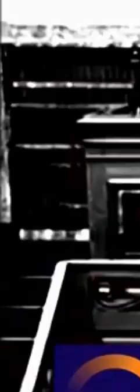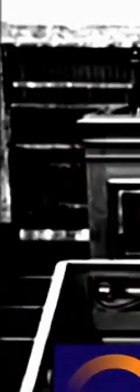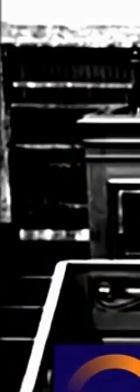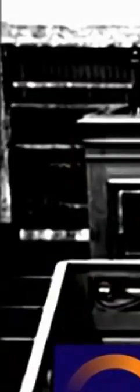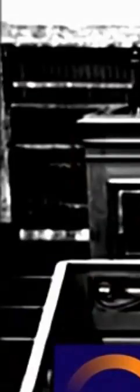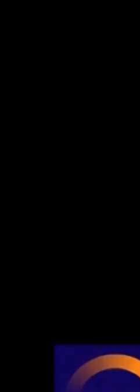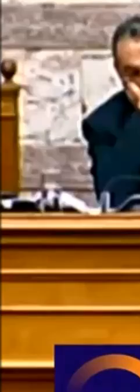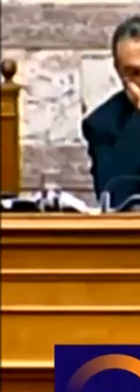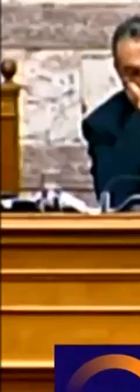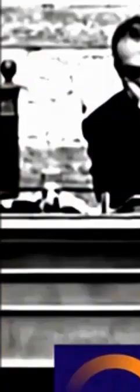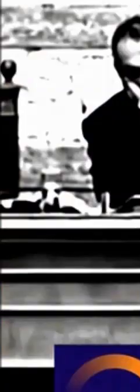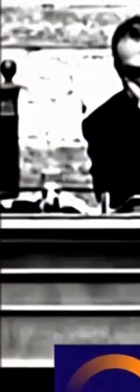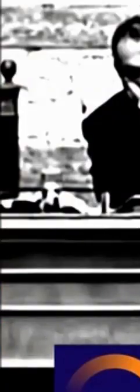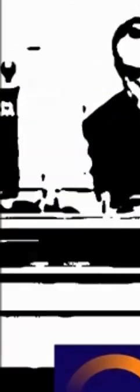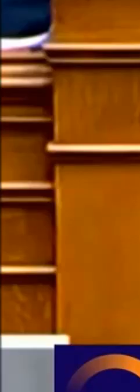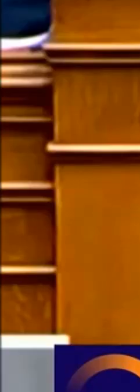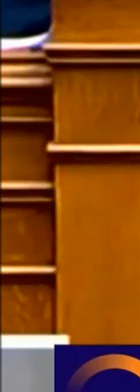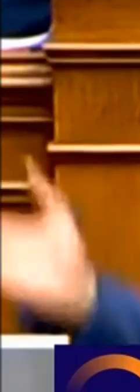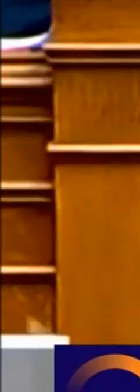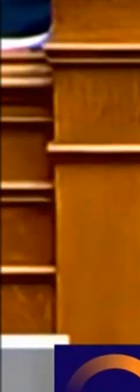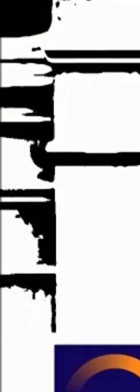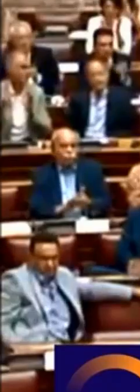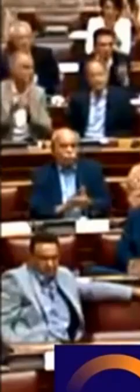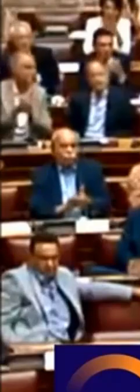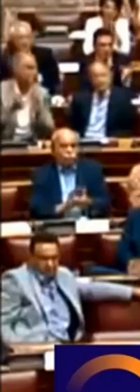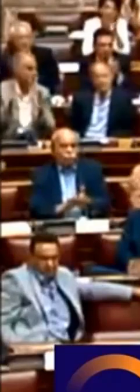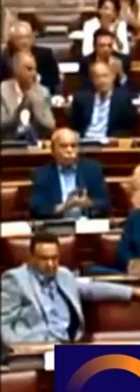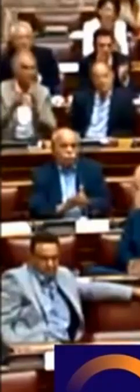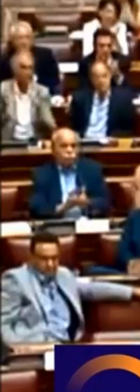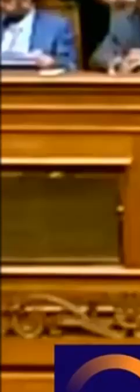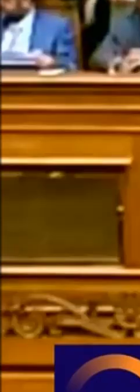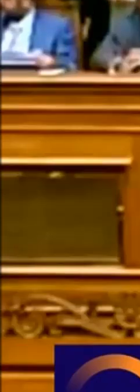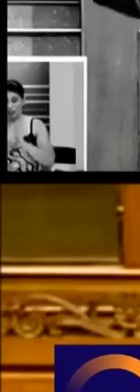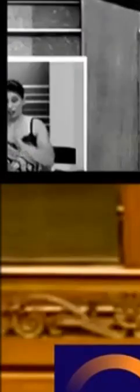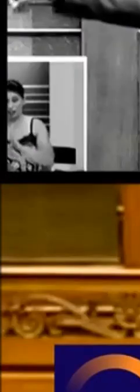Υπέρ της άρσης. Θα πούμε κανένα.